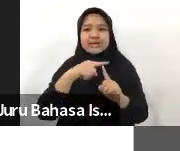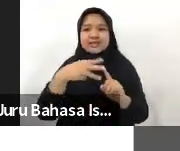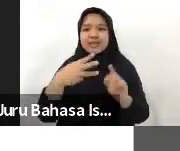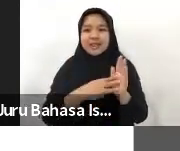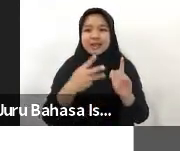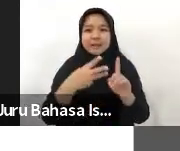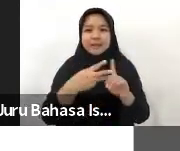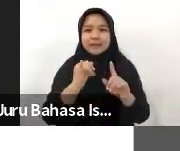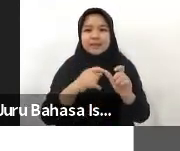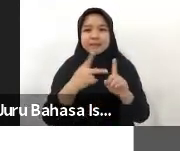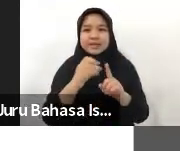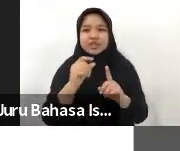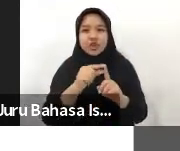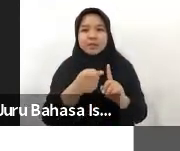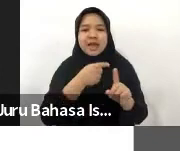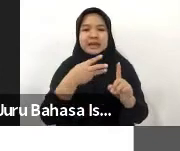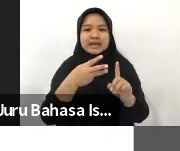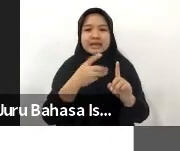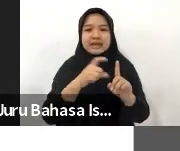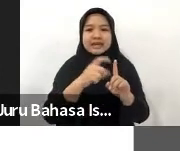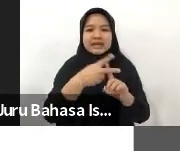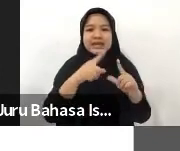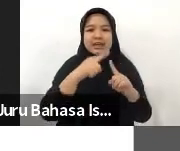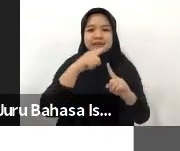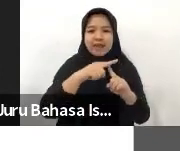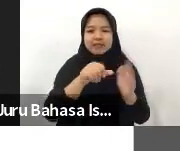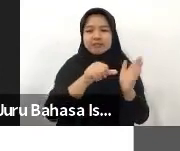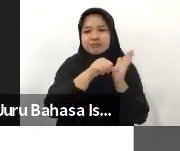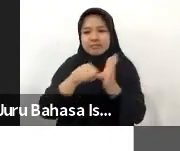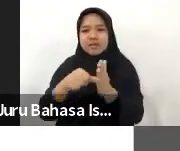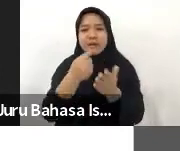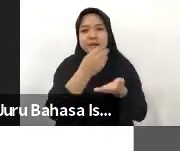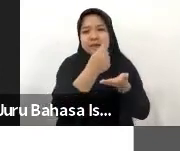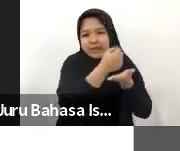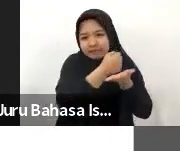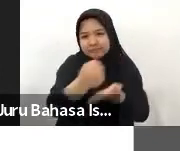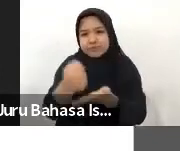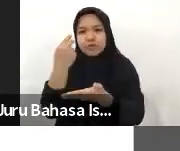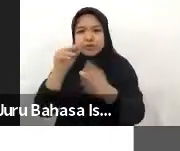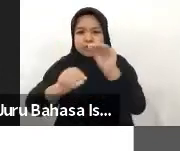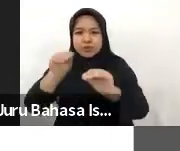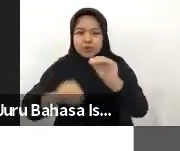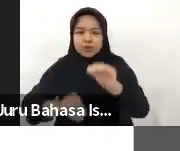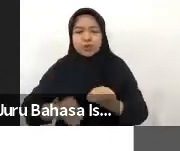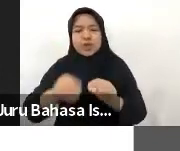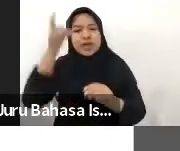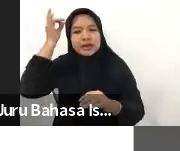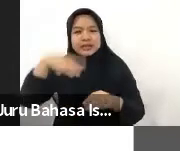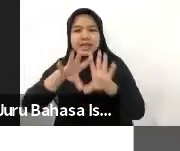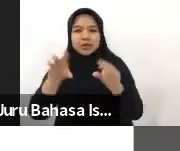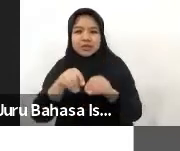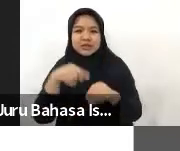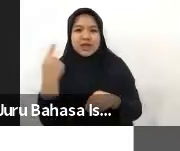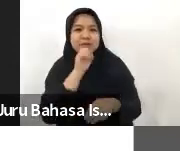dari DIVET yang membiayai program Peduli dan juga membantu kami menyusun panduan desa inklusif, juga kami mengucapkan terima